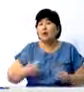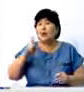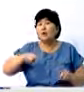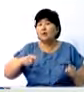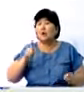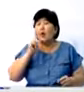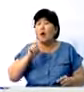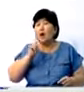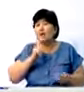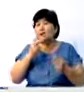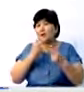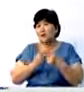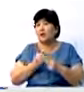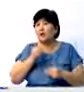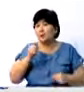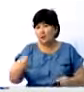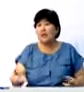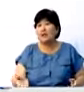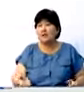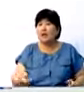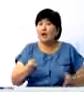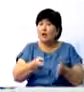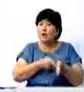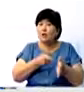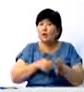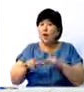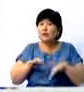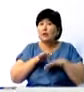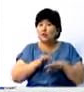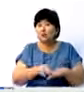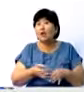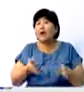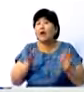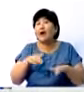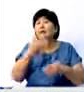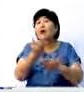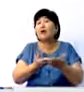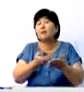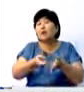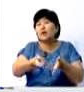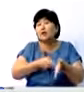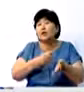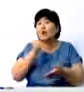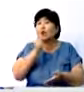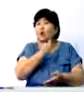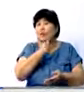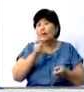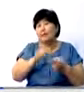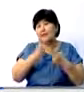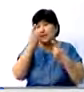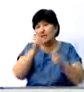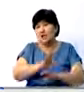қазір уақытша ұстау абақтысына оқшауландырылды. Тергеу амалдары жүргізілуде. Қалған мәліметтер тергеу құпиялығына байланысты жария